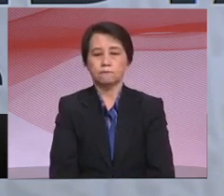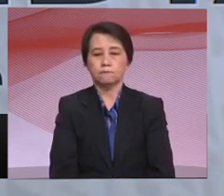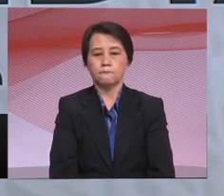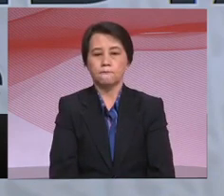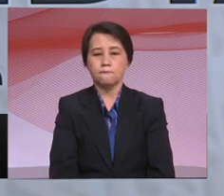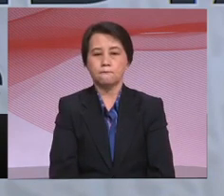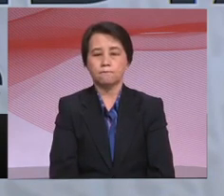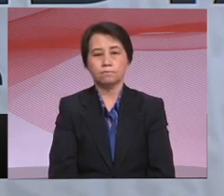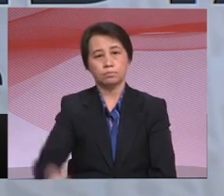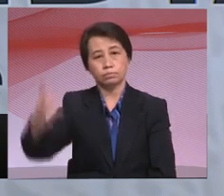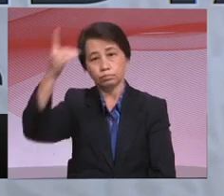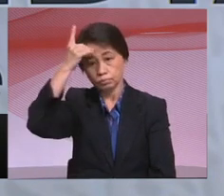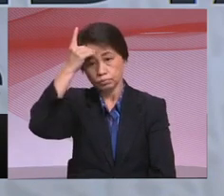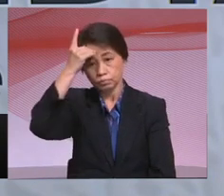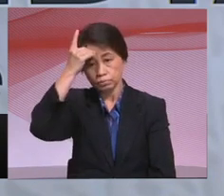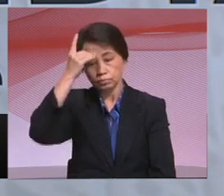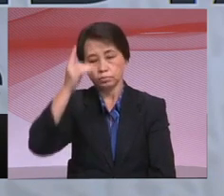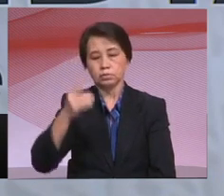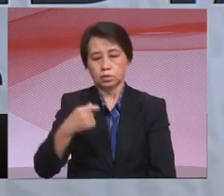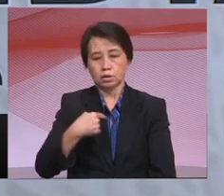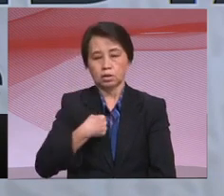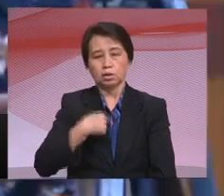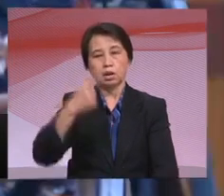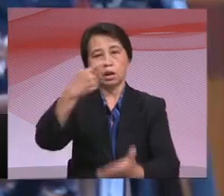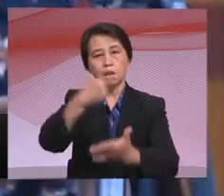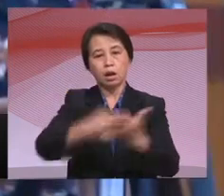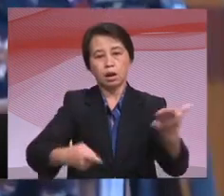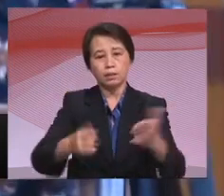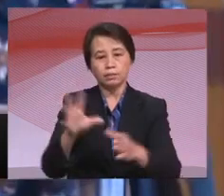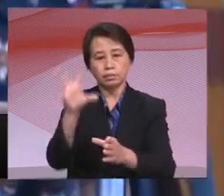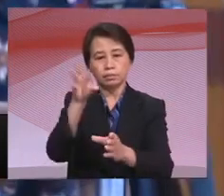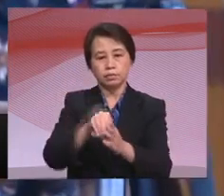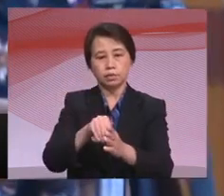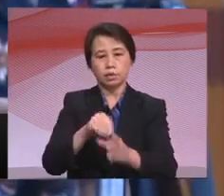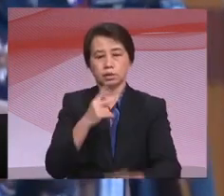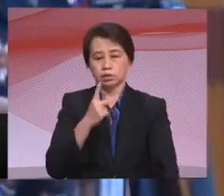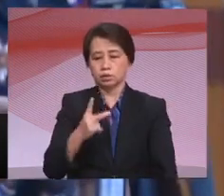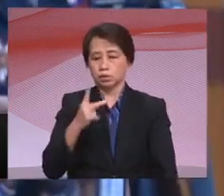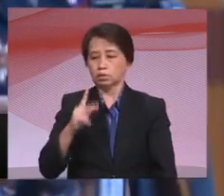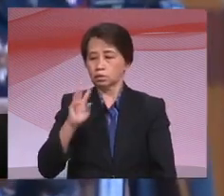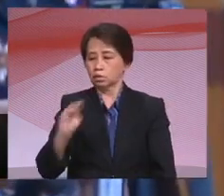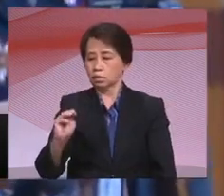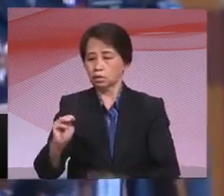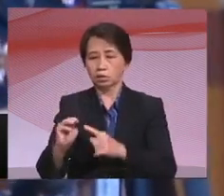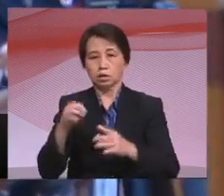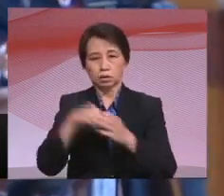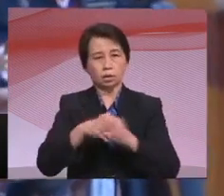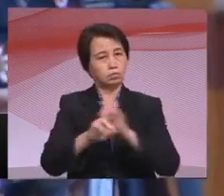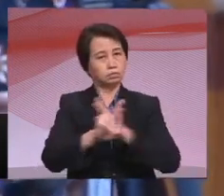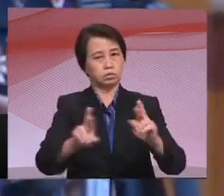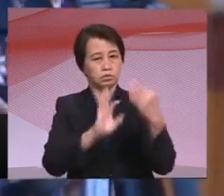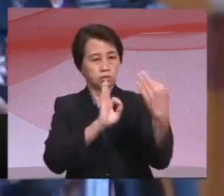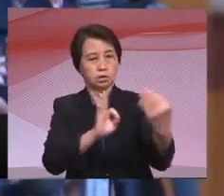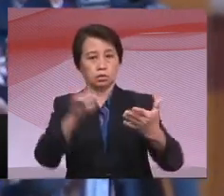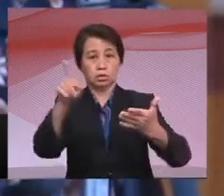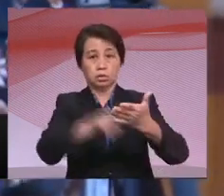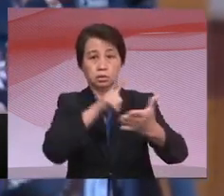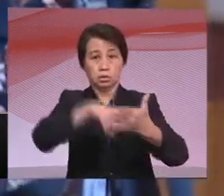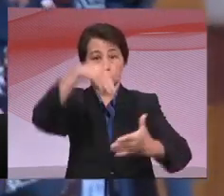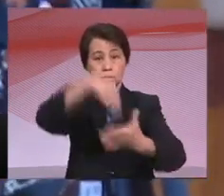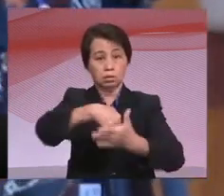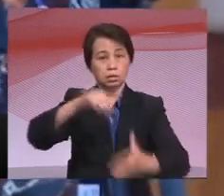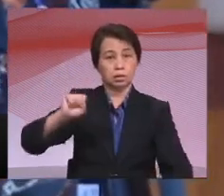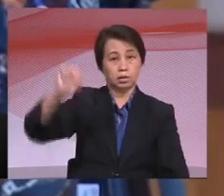Selamat petang Datuk, Kumara dari Malaysia Gazette. Soalan saya adalah, apakah penglibatan Kementerian Kesihatan dalam persediaan menghadapi pilihan raya negeri di